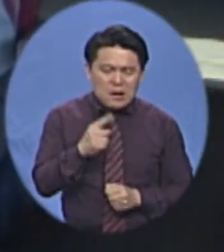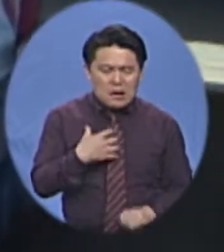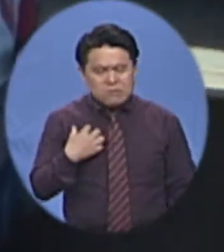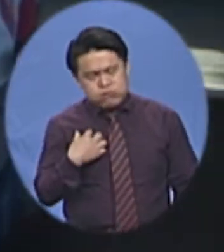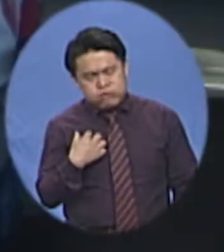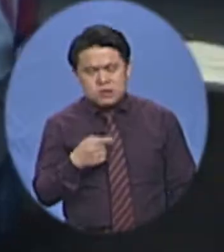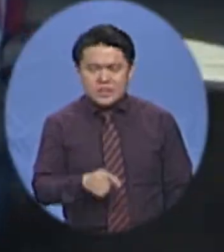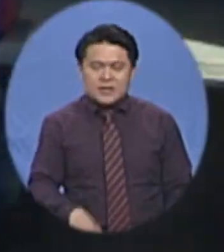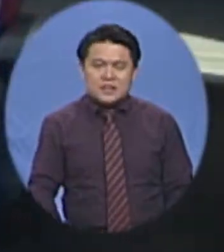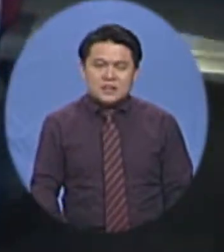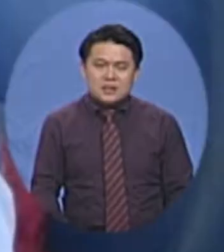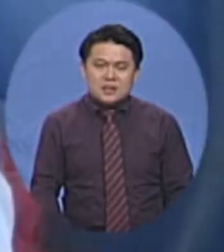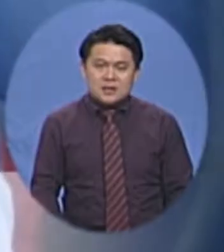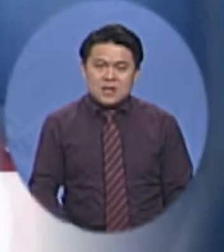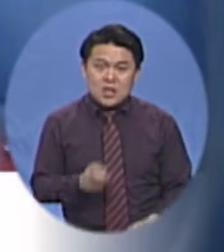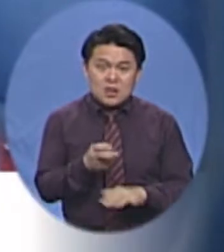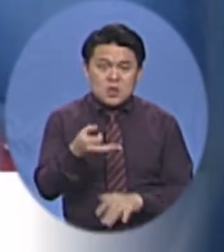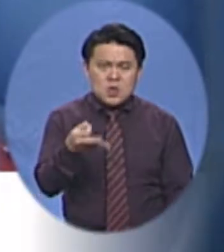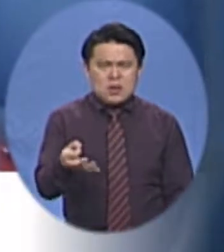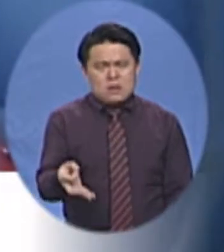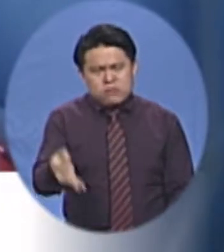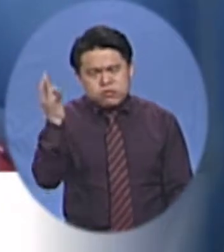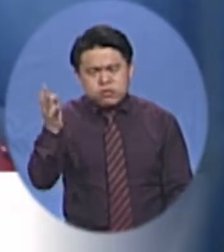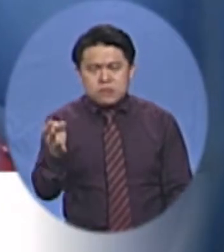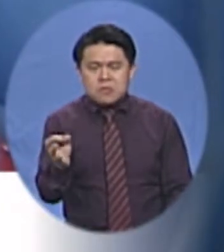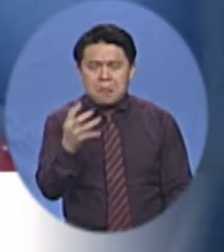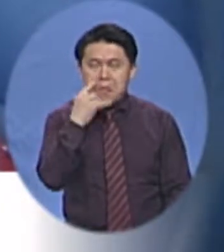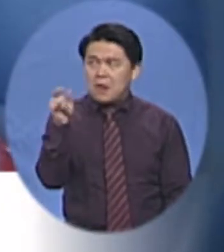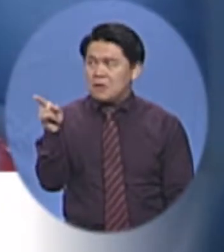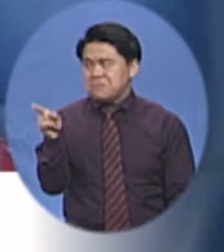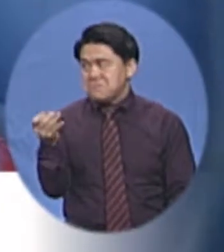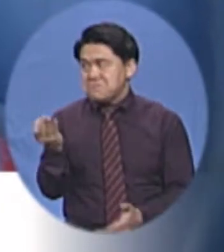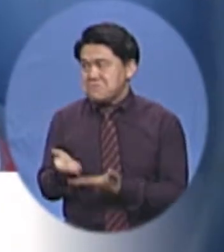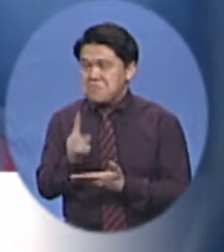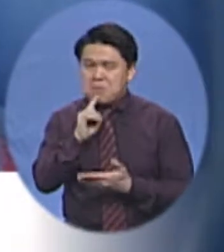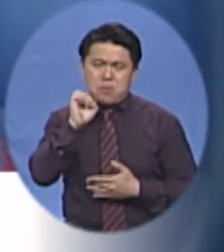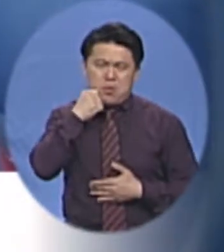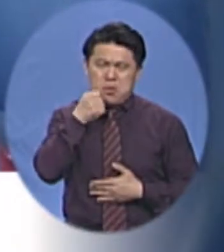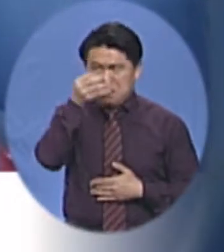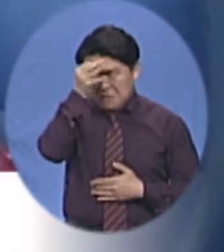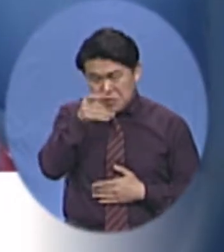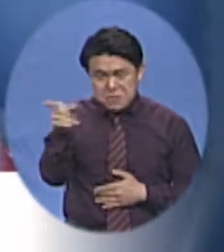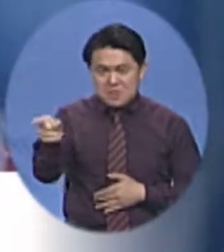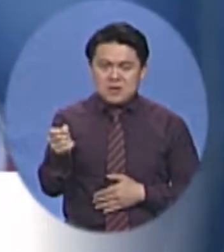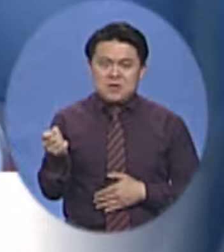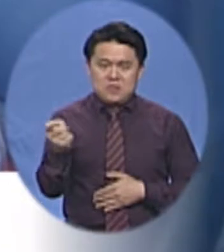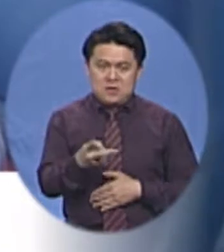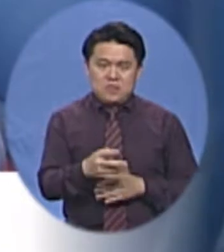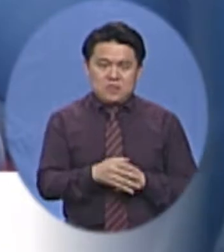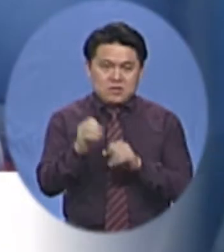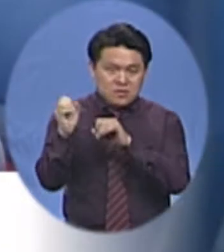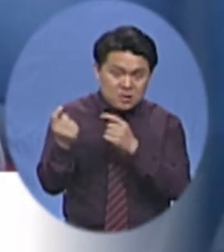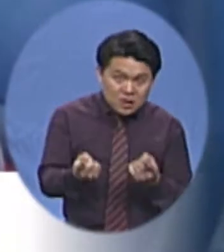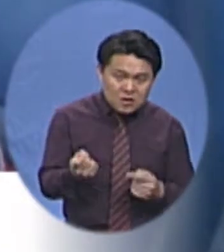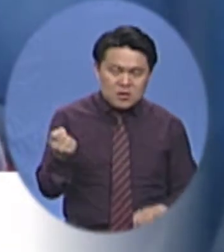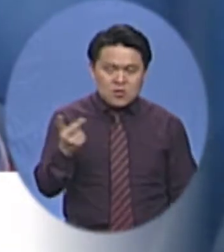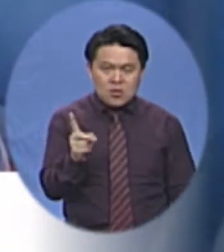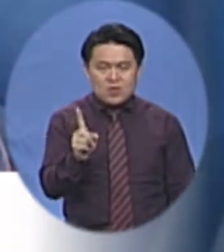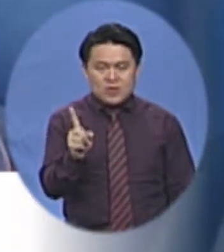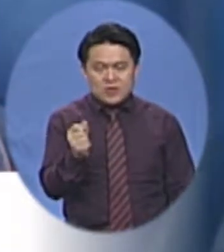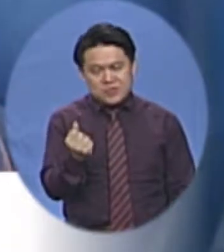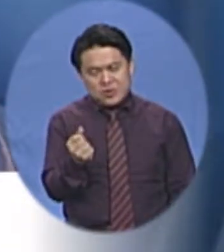적지 않은 금액입니다. 버스 요금이 되게 많이 드니까 부모님한테도 좀 되게 미안하고 할인이라도